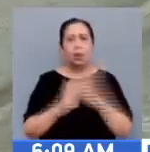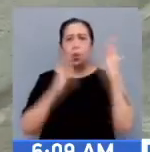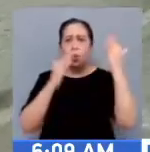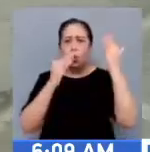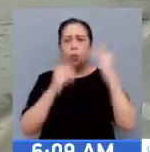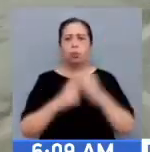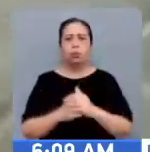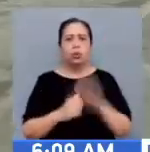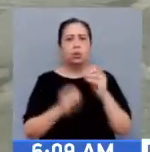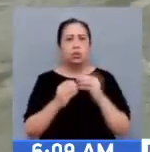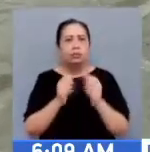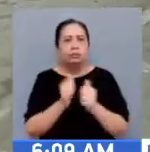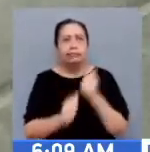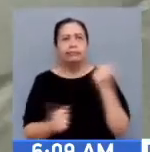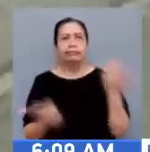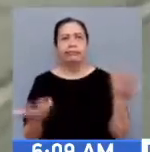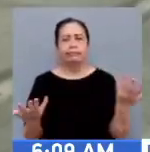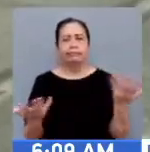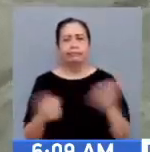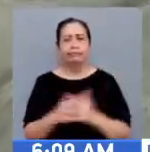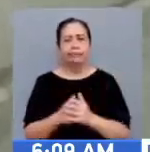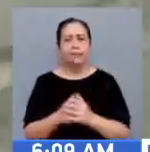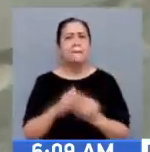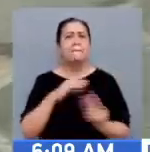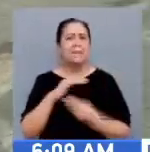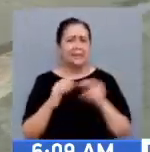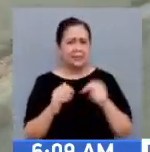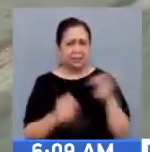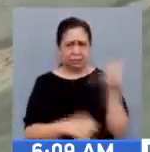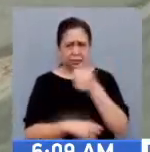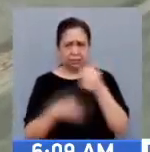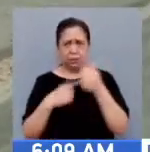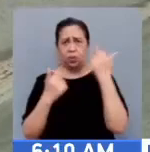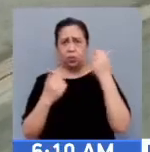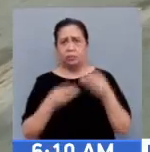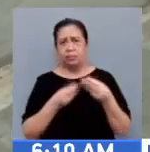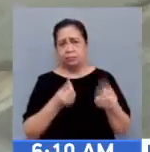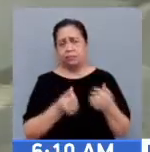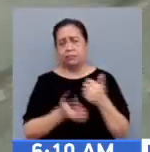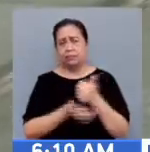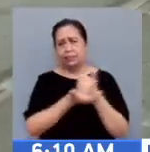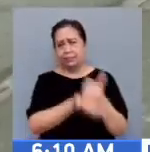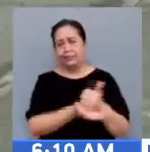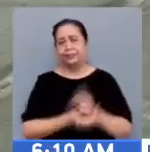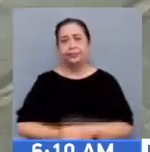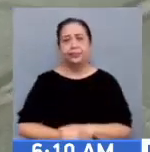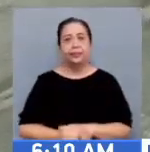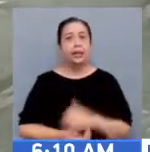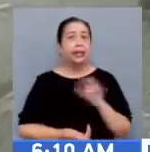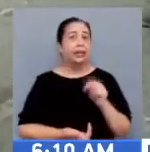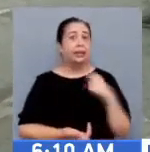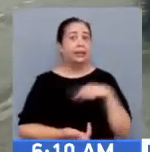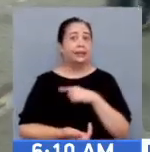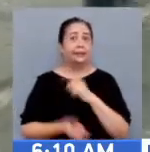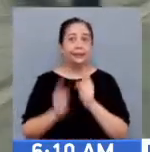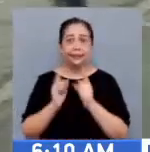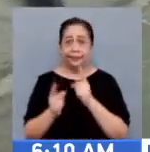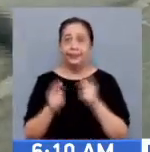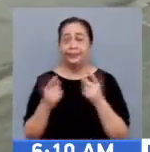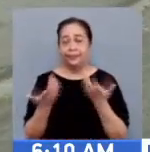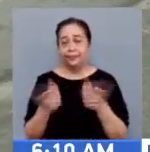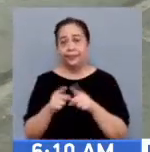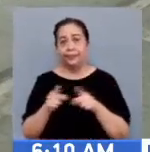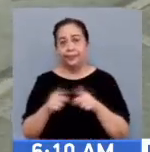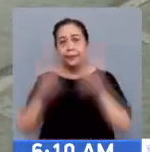pinaka basic need ng transportasyon ay mabigay. Samantala, ito ha, kailangan ho natin makausap siyempre ang presidente